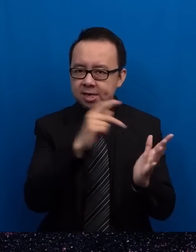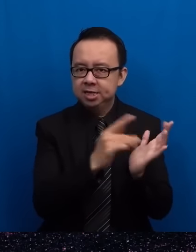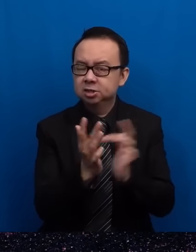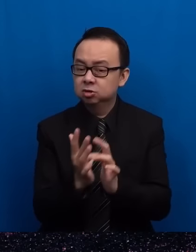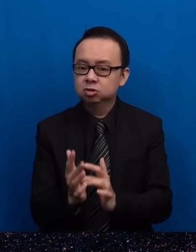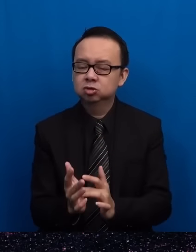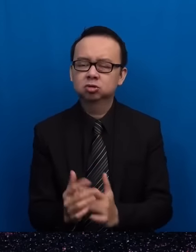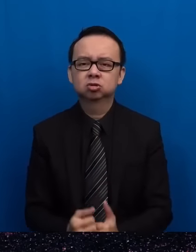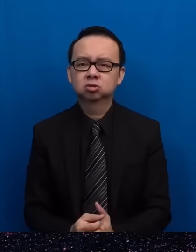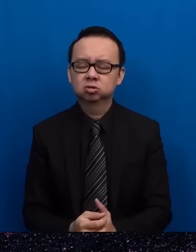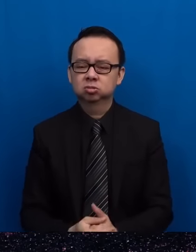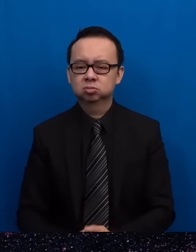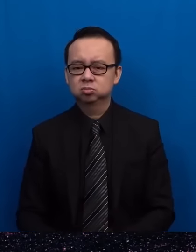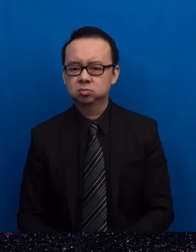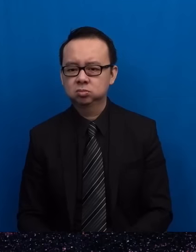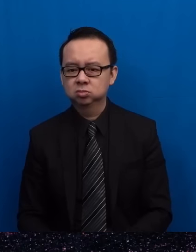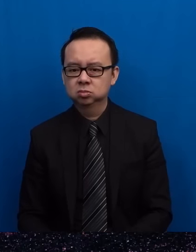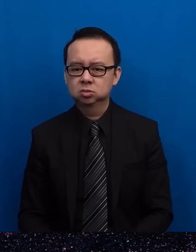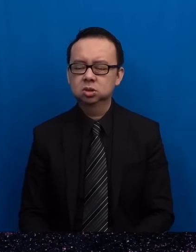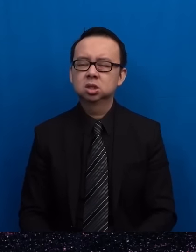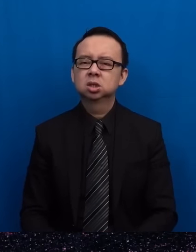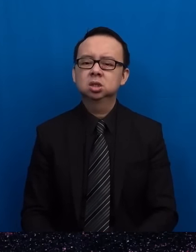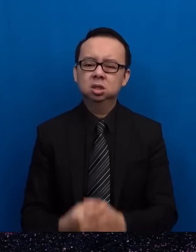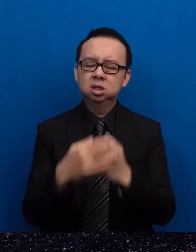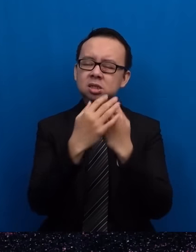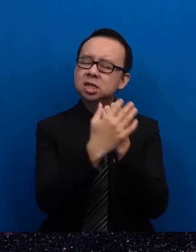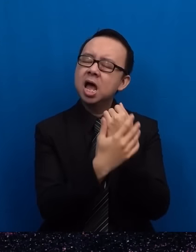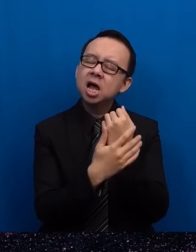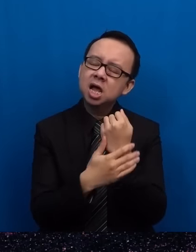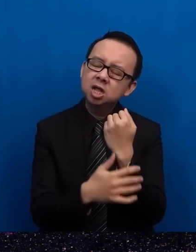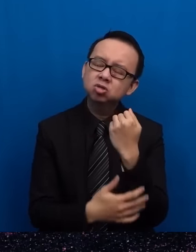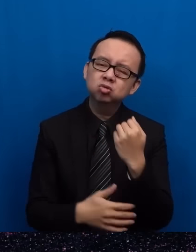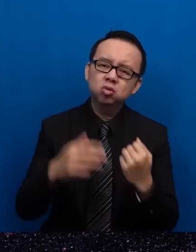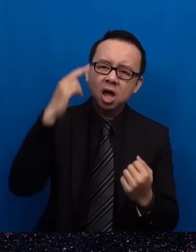Haleluya. Sing a song. Tangan Tuhan